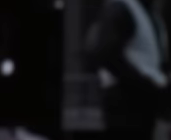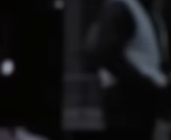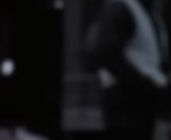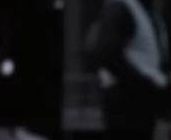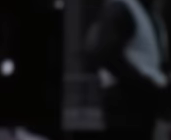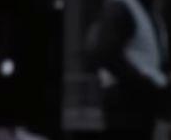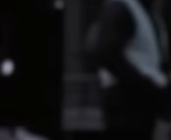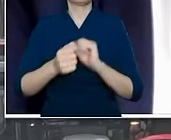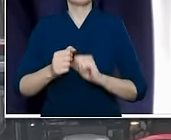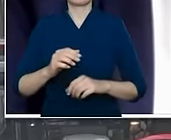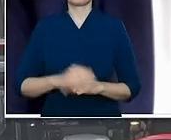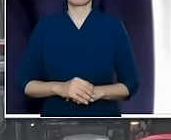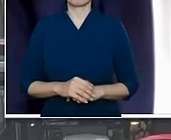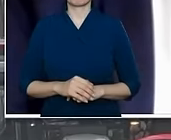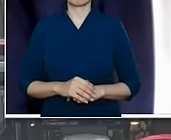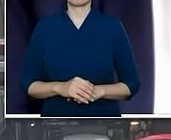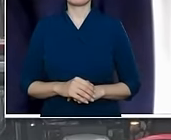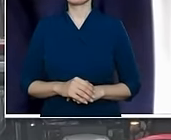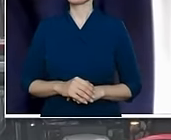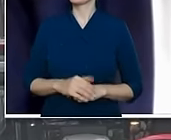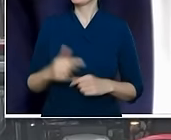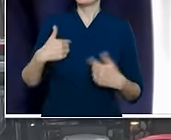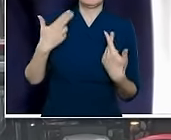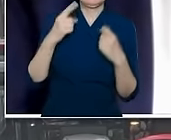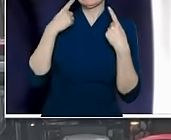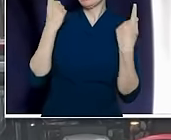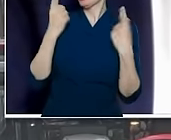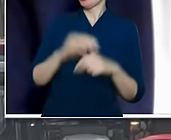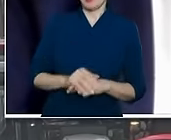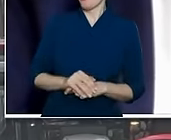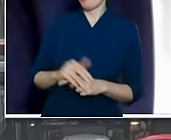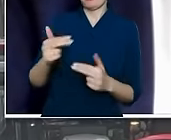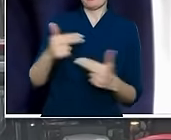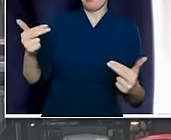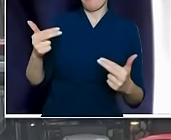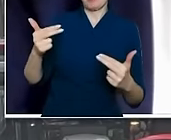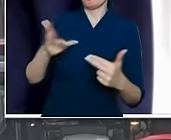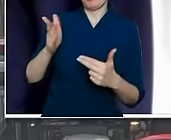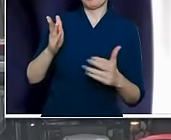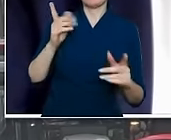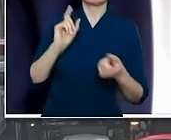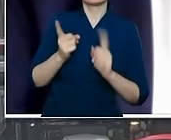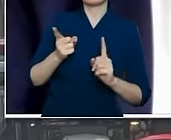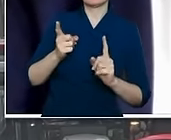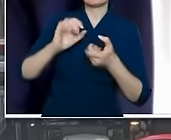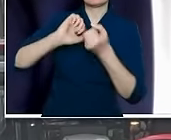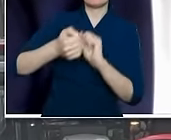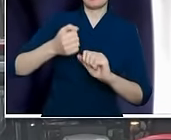antenie. Ja nic nie słyszałem o tym, żeby była jakaś przyspieszona rekonstrukcja